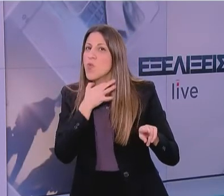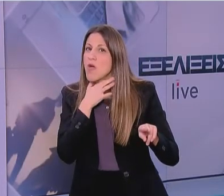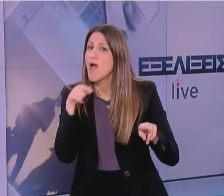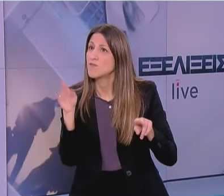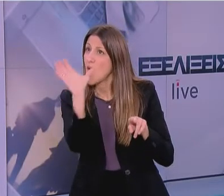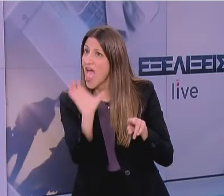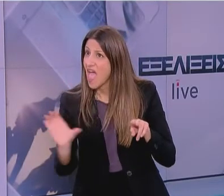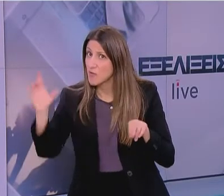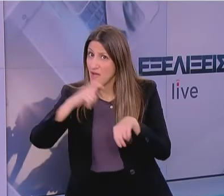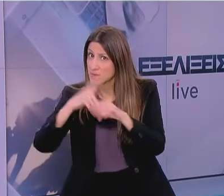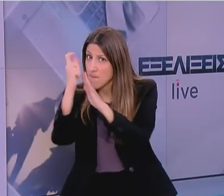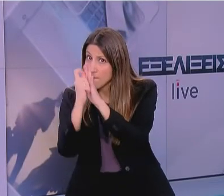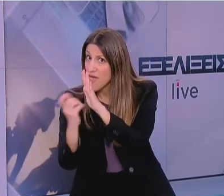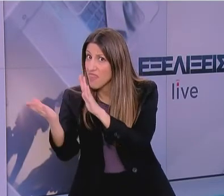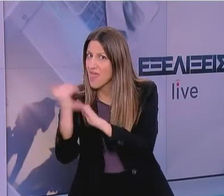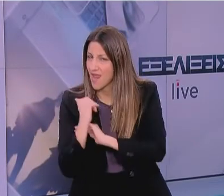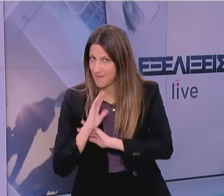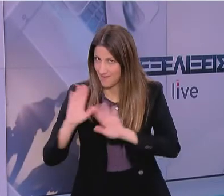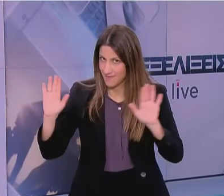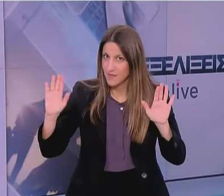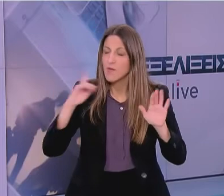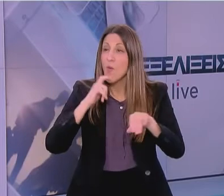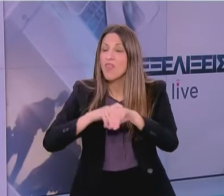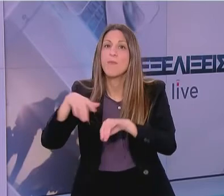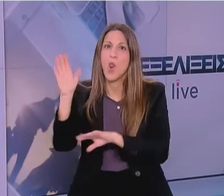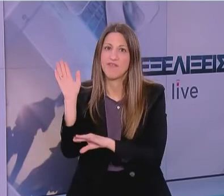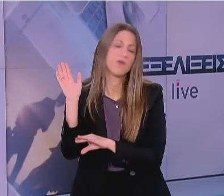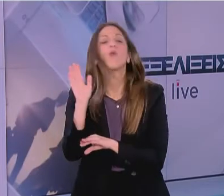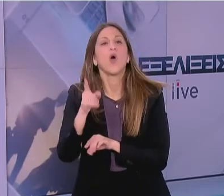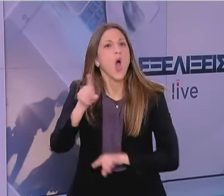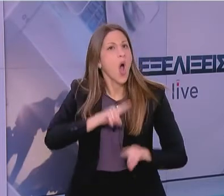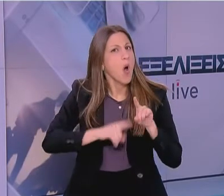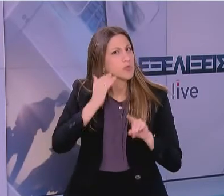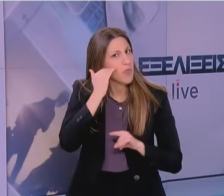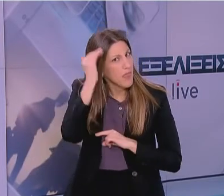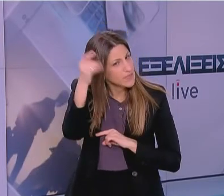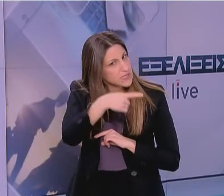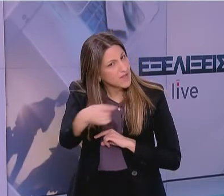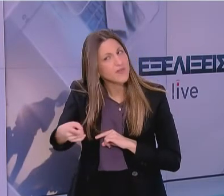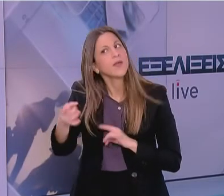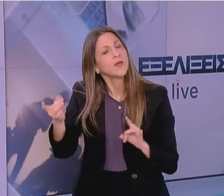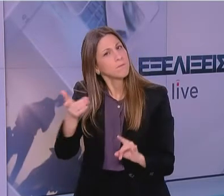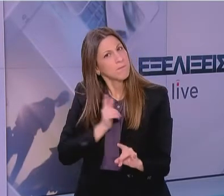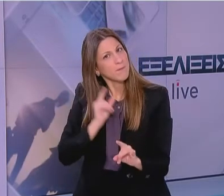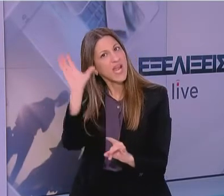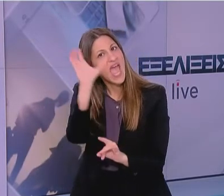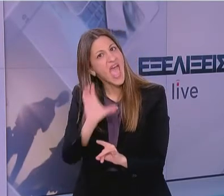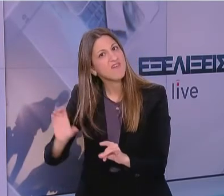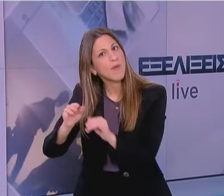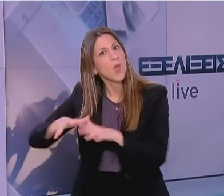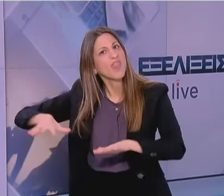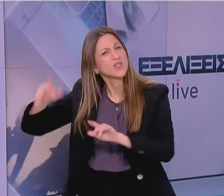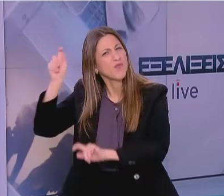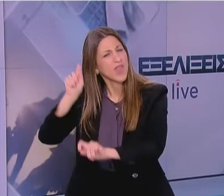της Ευρώπης, επιτρέψτε μου. Για όποιον έχει αμφιβολία, σας μίλησα πριν λίγες μέρες για ένα ευρωπαϊκό δίκτυο που επιτηρεί τους